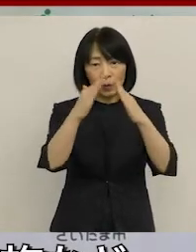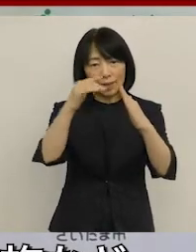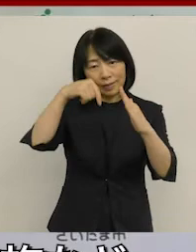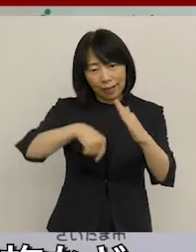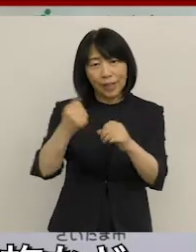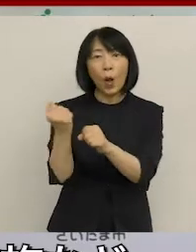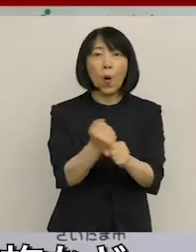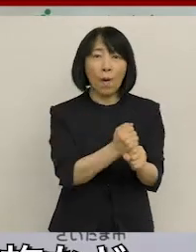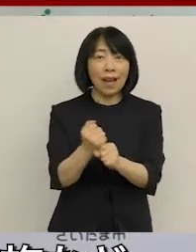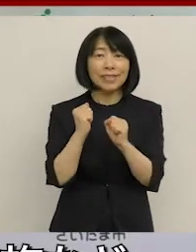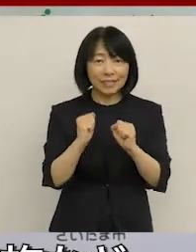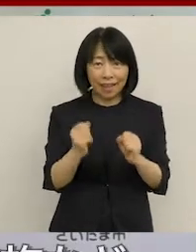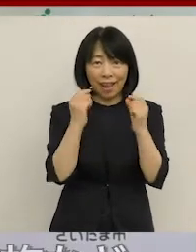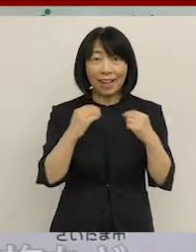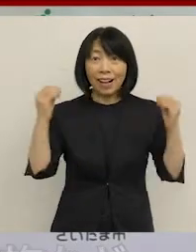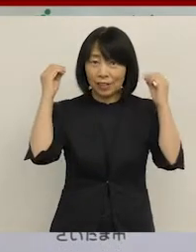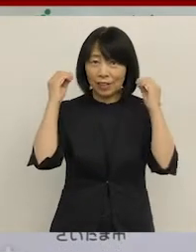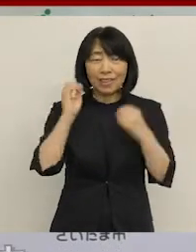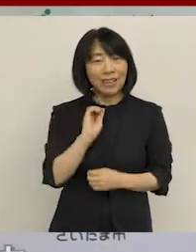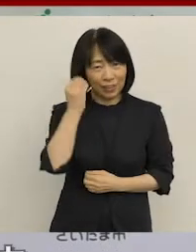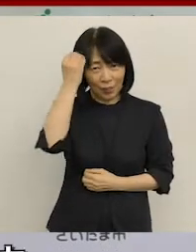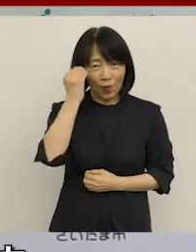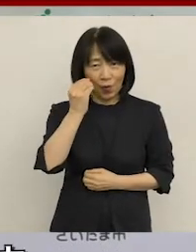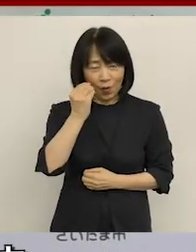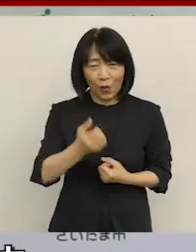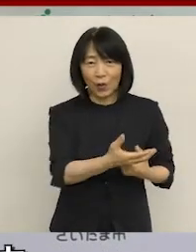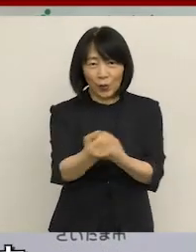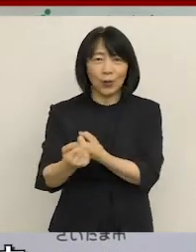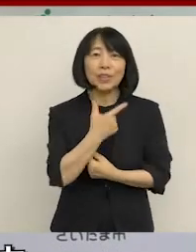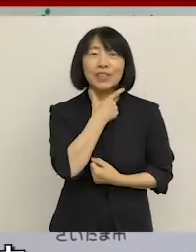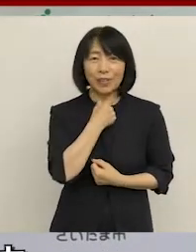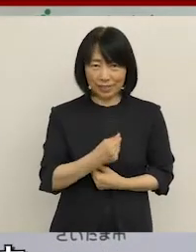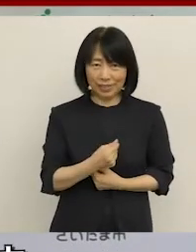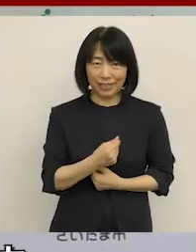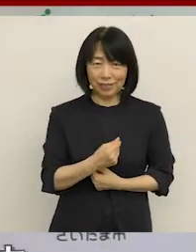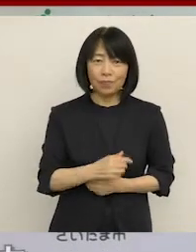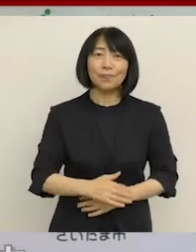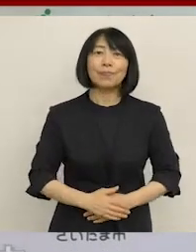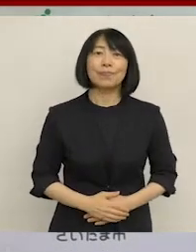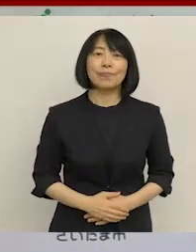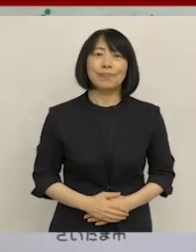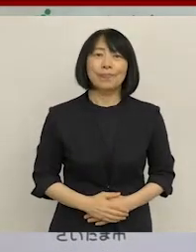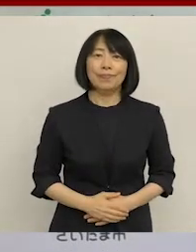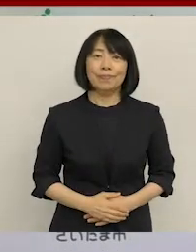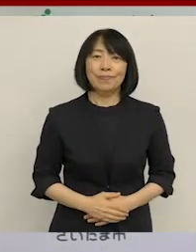ご自宅で応援していただき、感動を共有していただければと思います。